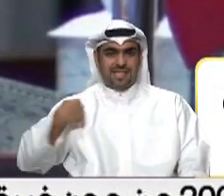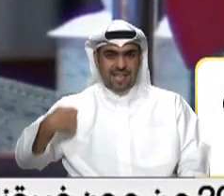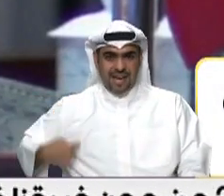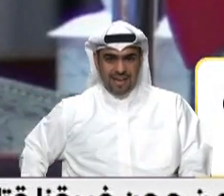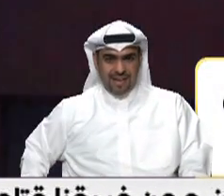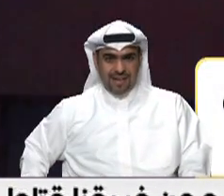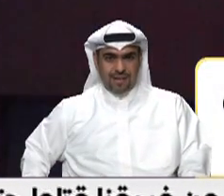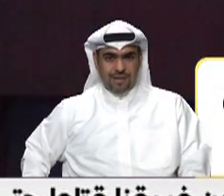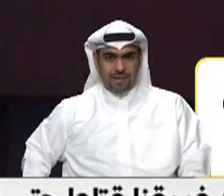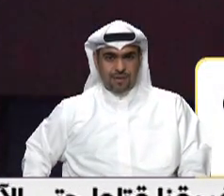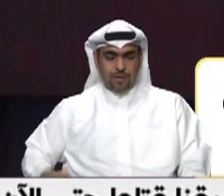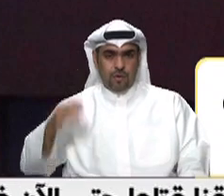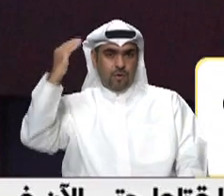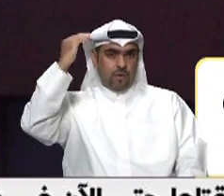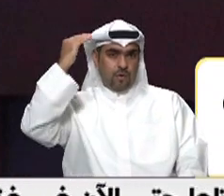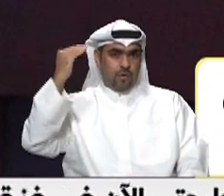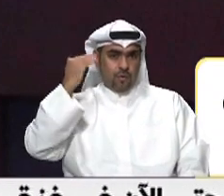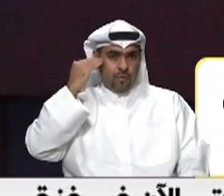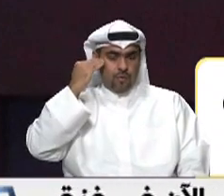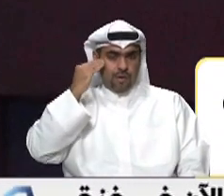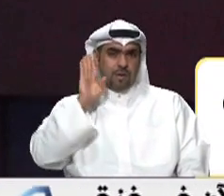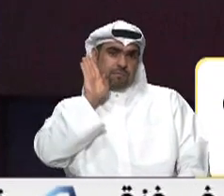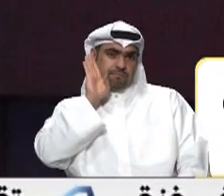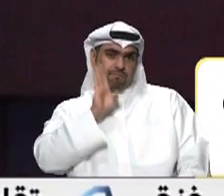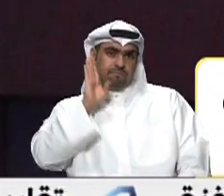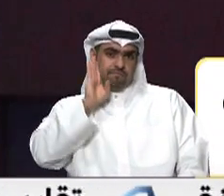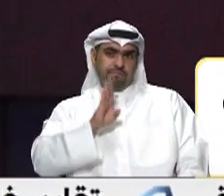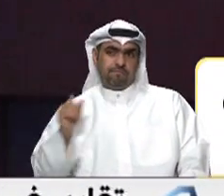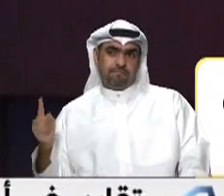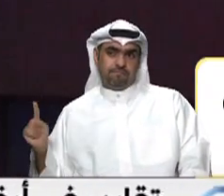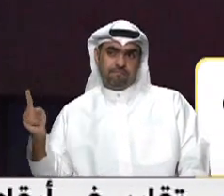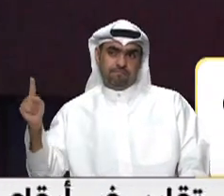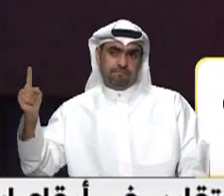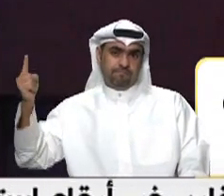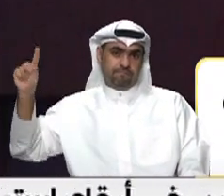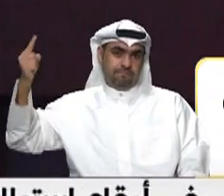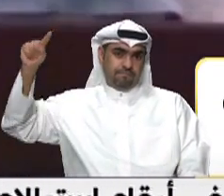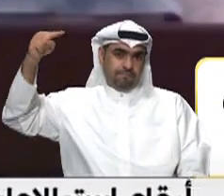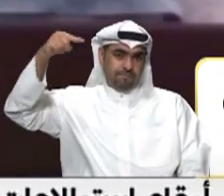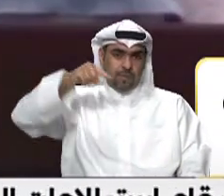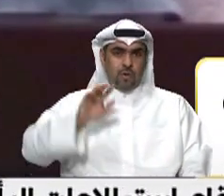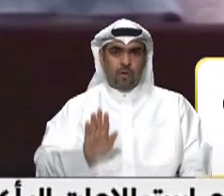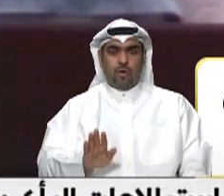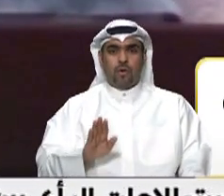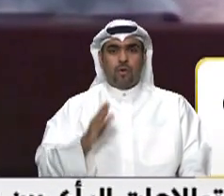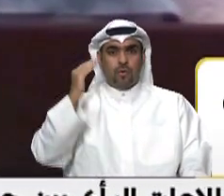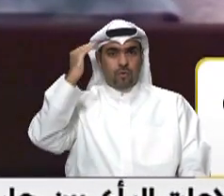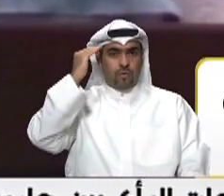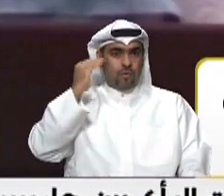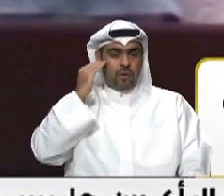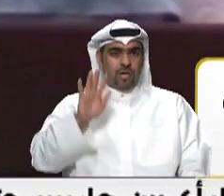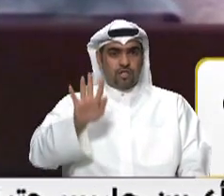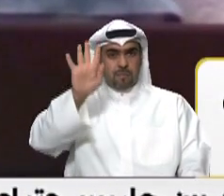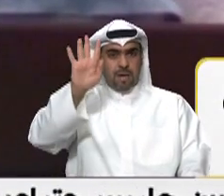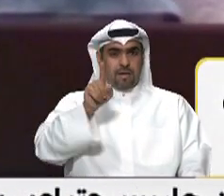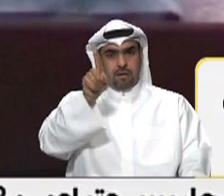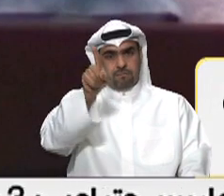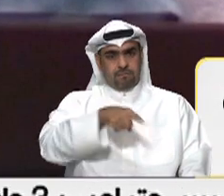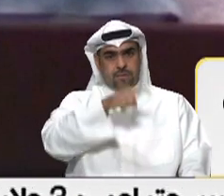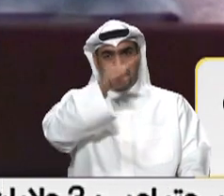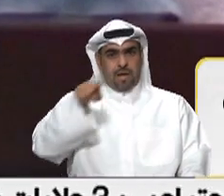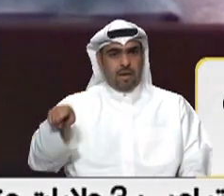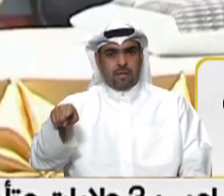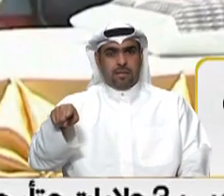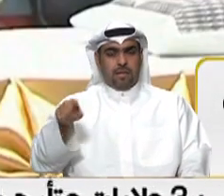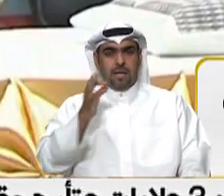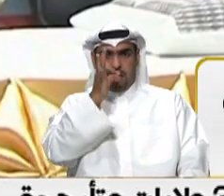التقدير ووصف البيان الاختبارات الصاروخيه التي تجريها كوريا الشماليه بالتطور